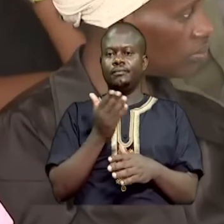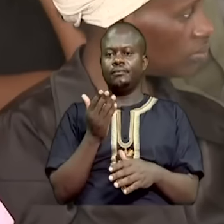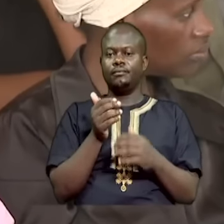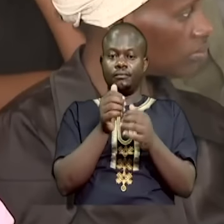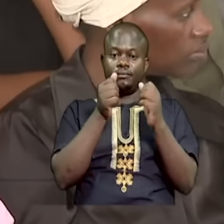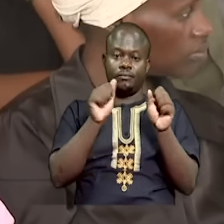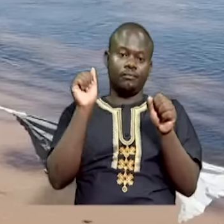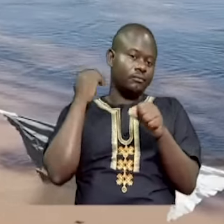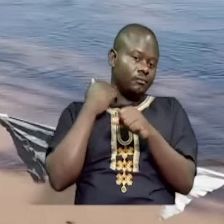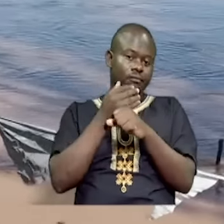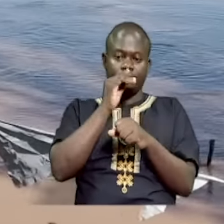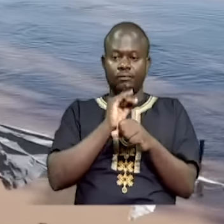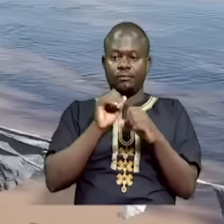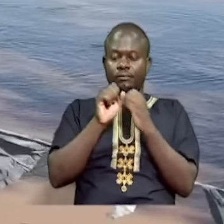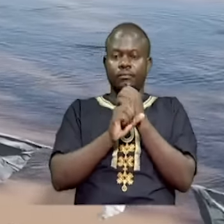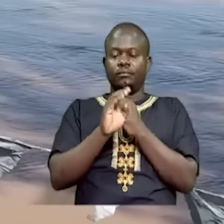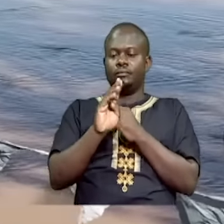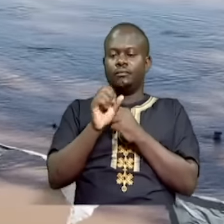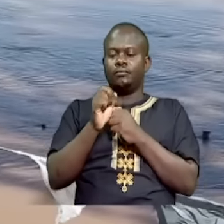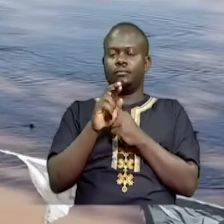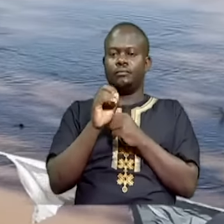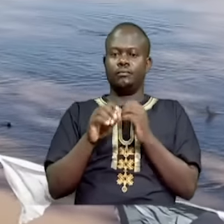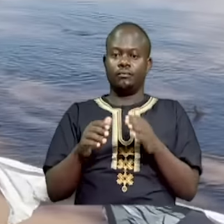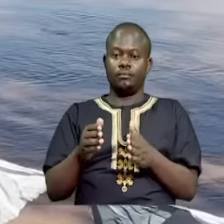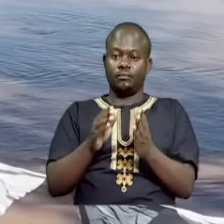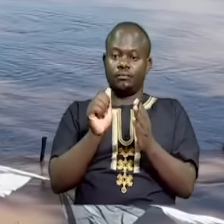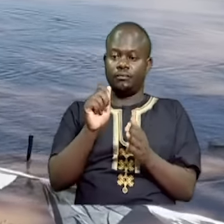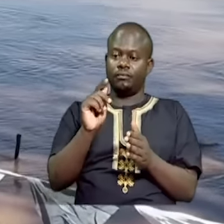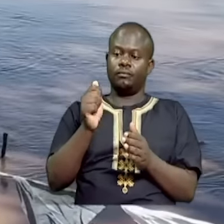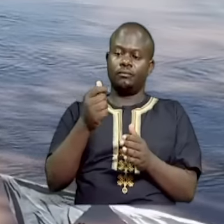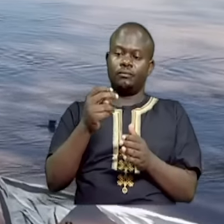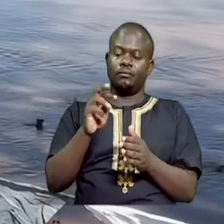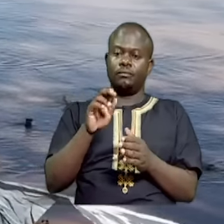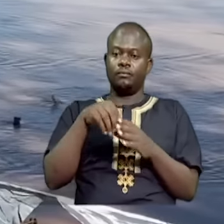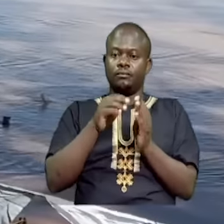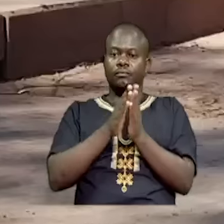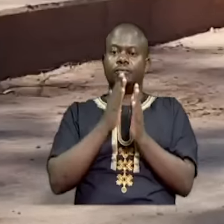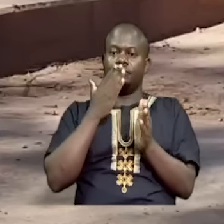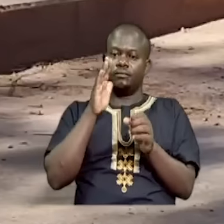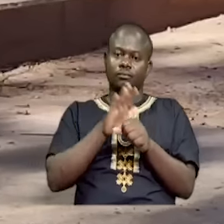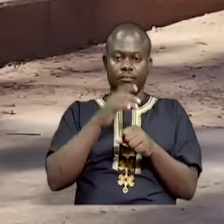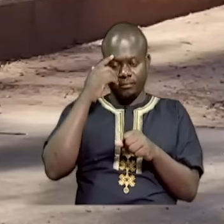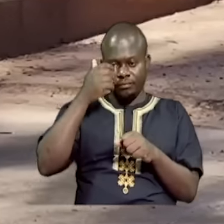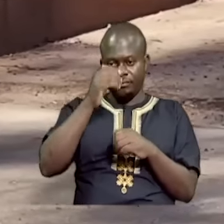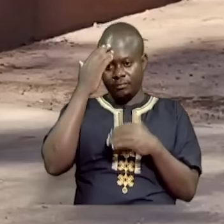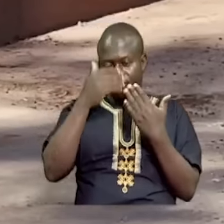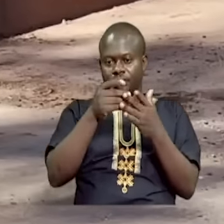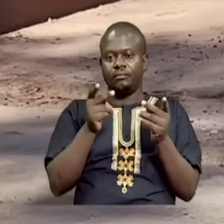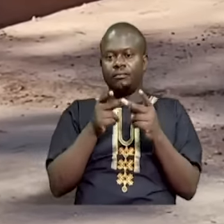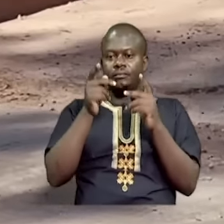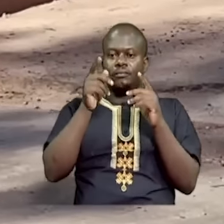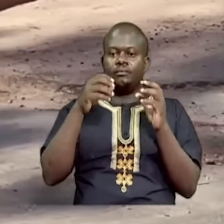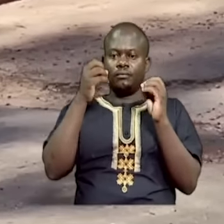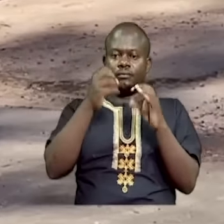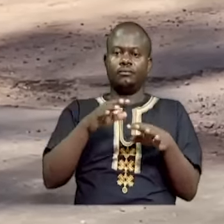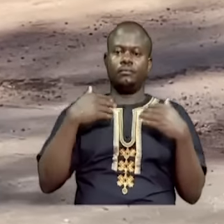Kubarokotse genocide yakorewe abatutsi bo mu murenge wa Busoro umugezi wa Kanyaru ngubumbatiye amateka menshi kuri bo kuko ariho hajugunywe